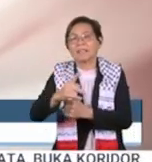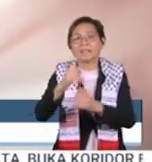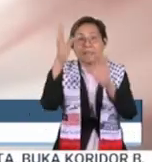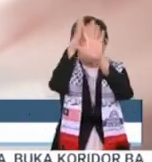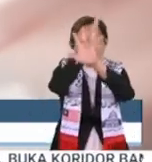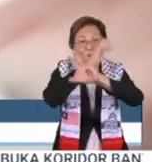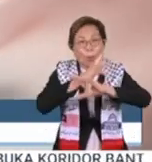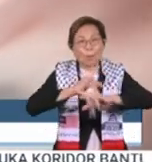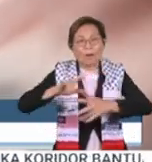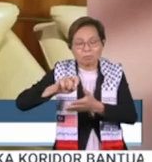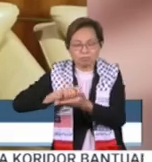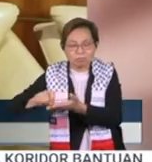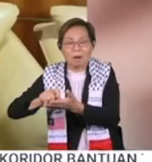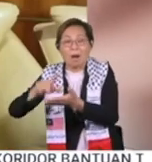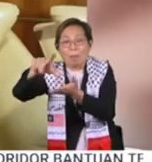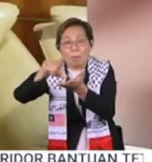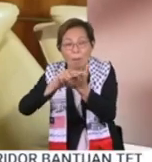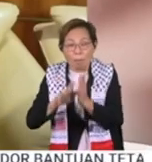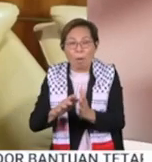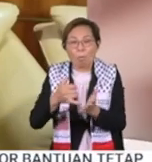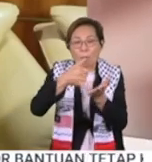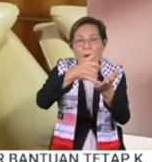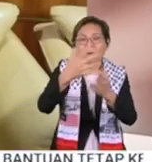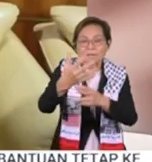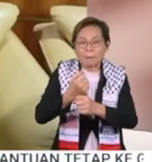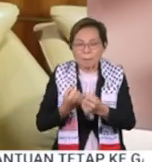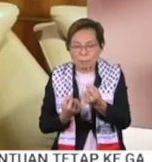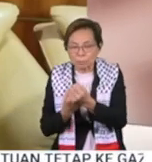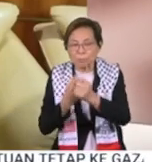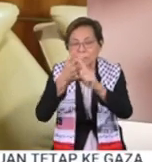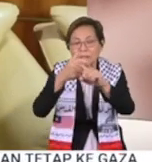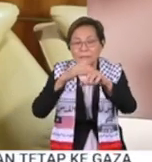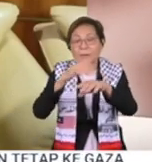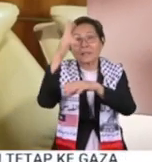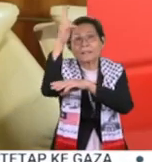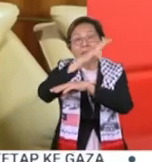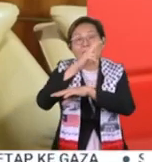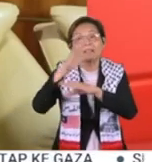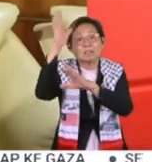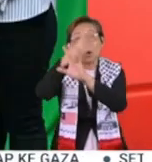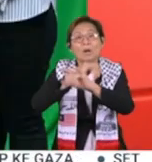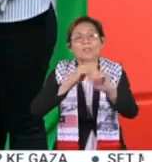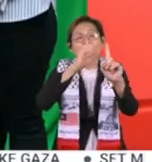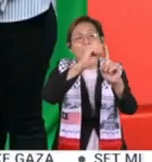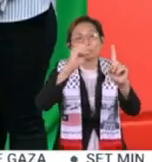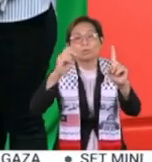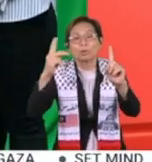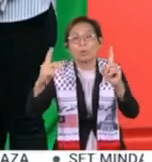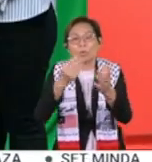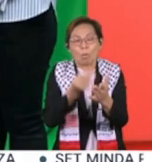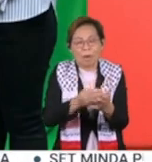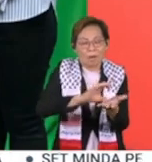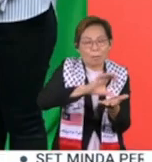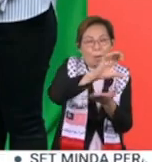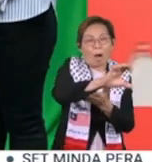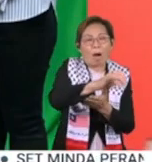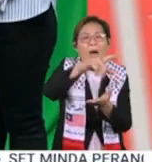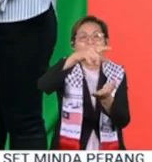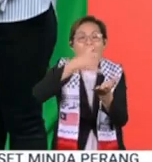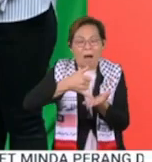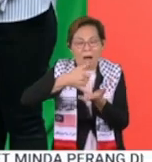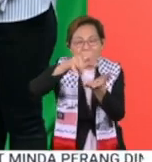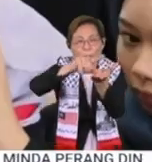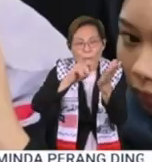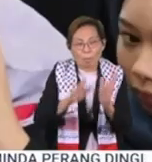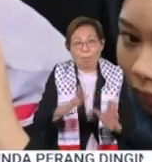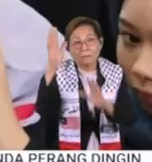Kenyalang Journalism Awards telah menerima sumbangan daripada Kerajaan Sarawak berjumlah RM100,000 sebagai hadiah wang tunai bagi anugerah